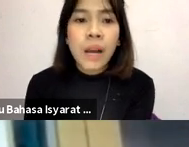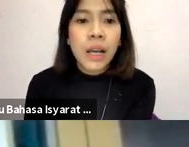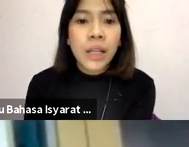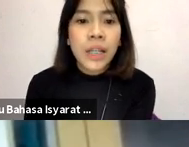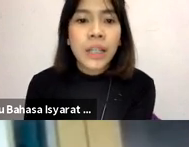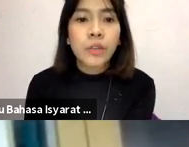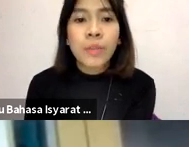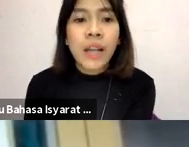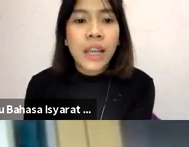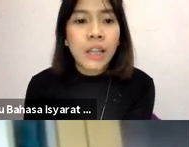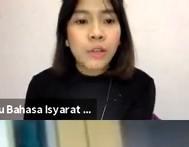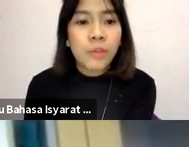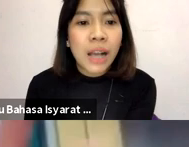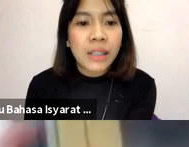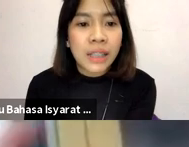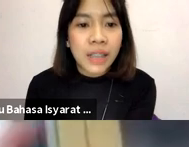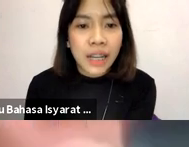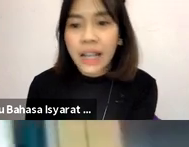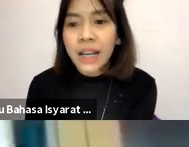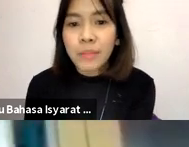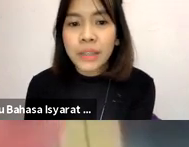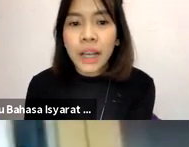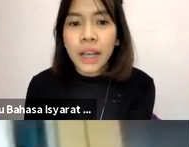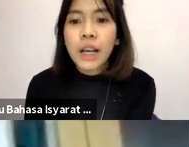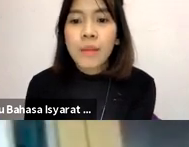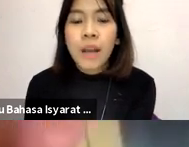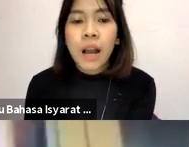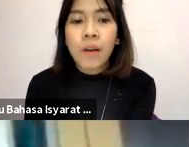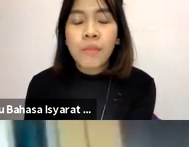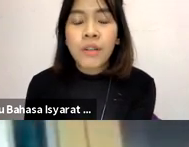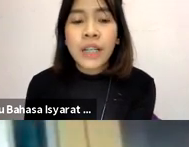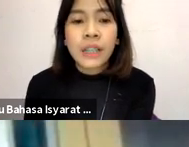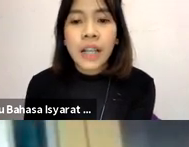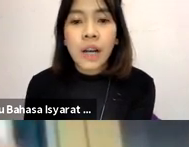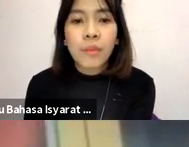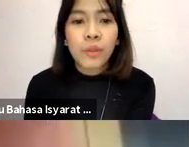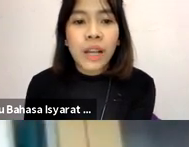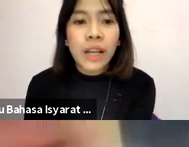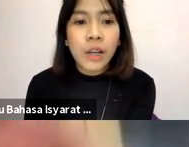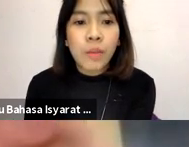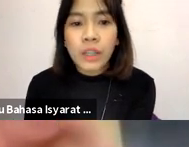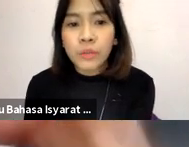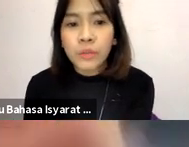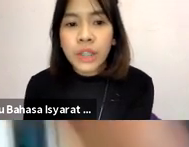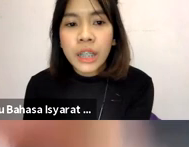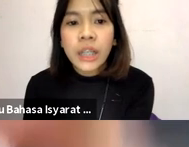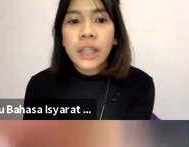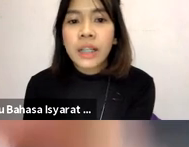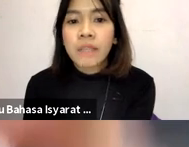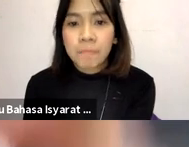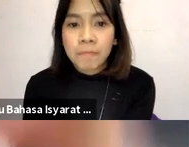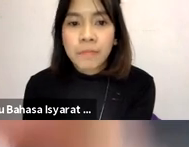menambah dari sumberdaya juru bahasa isyarat agar bisa mengakomodir segala kebutuhan dari komunitas